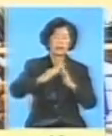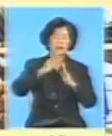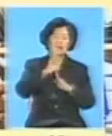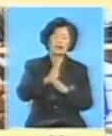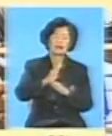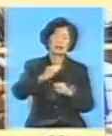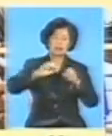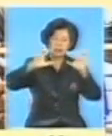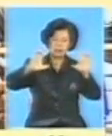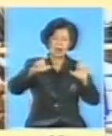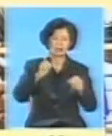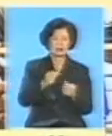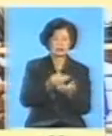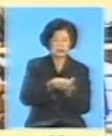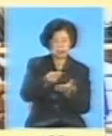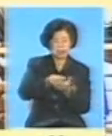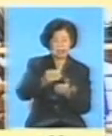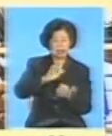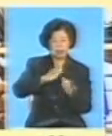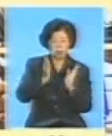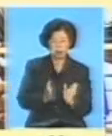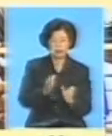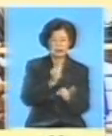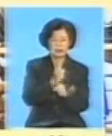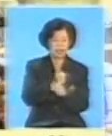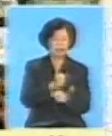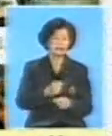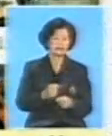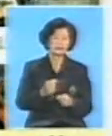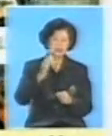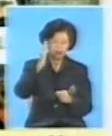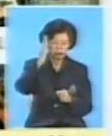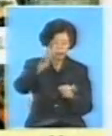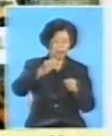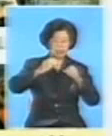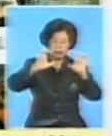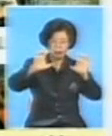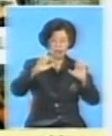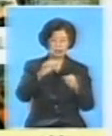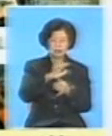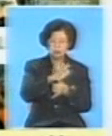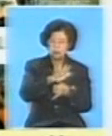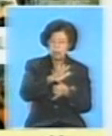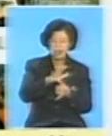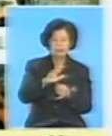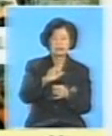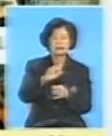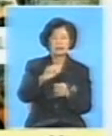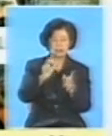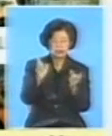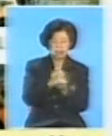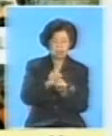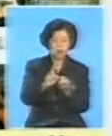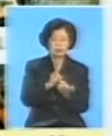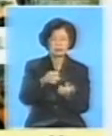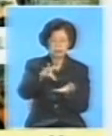านผมอยากให้ความมั่นใจกับประชาชนว่าในระยะต่อไปว่ารัฐบาลจะทำให้ระบบการคุ้มครองทางสังคมระบบการออมนะครับการออมก็จ